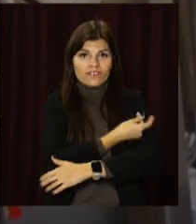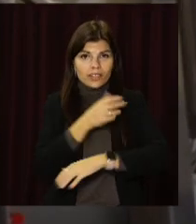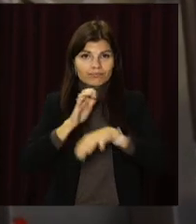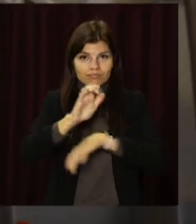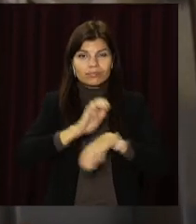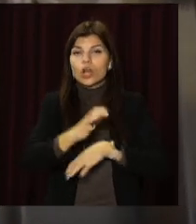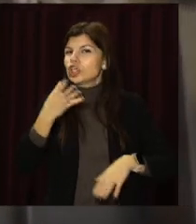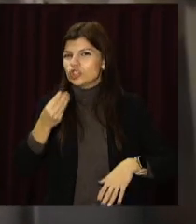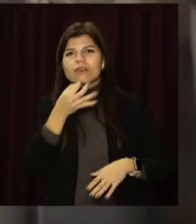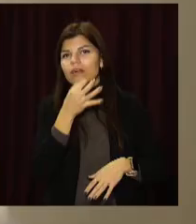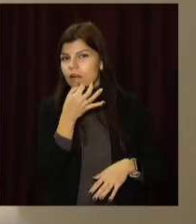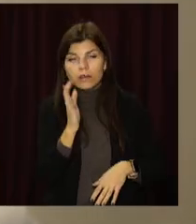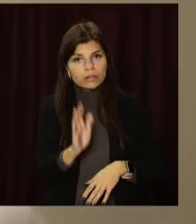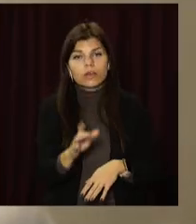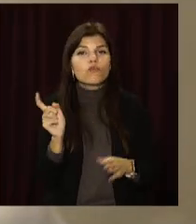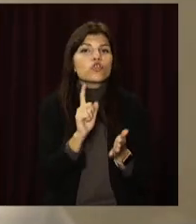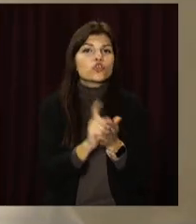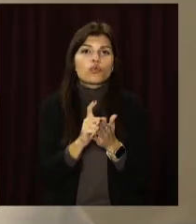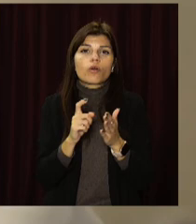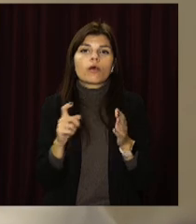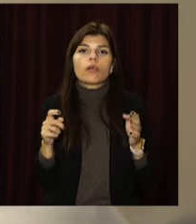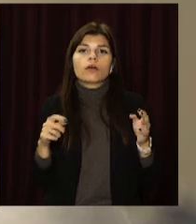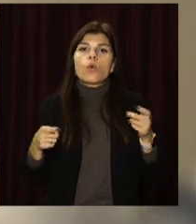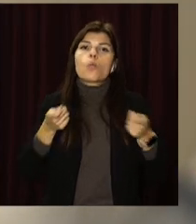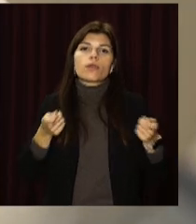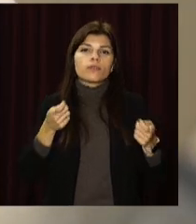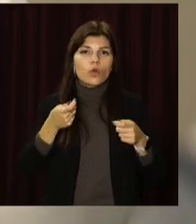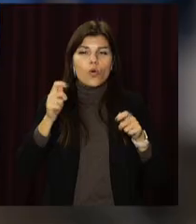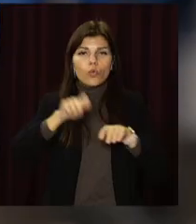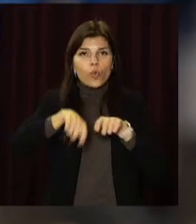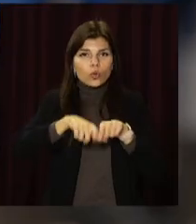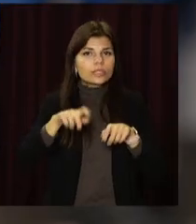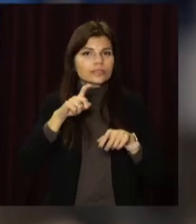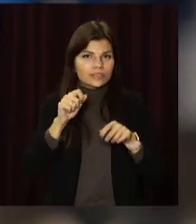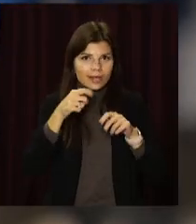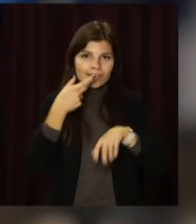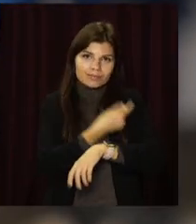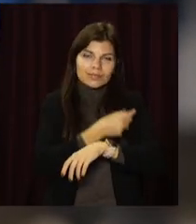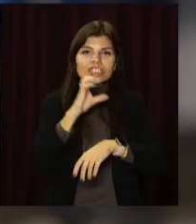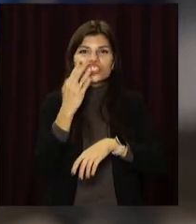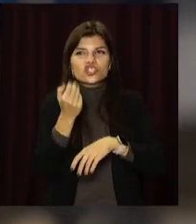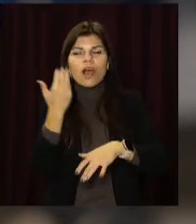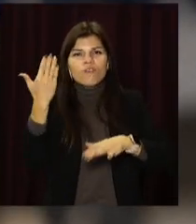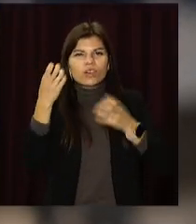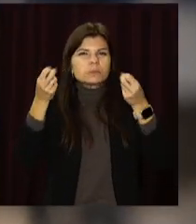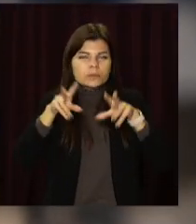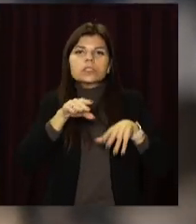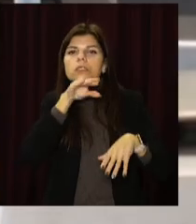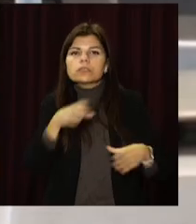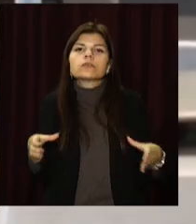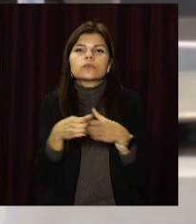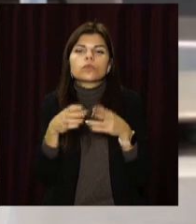ринок ще далеко. Спочатку вона має пройти схвалення в управлінні з контролю за продуктами та ліками США. Група